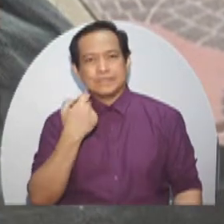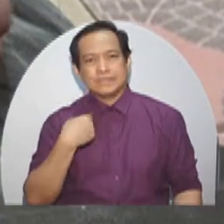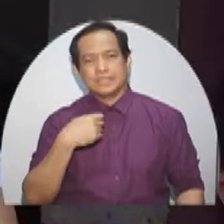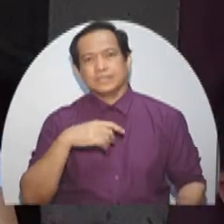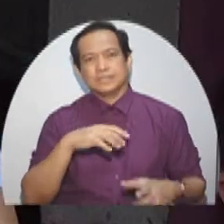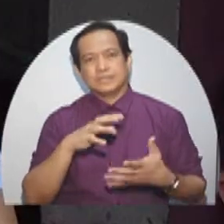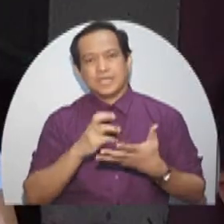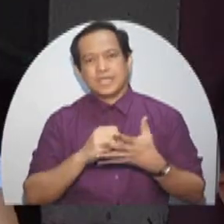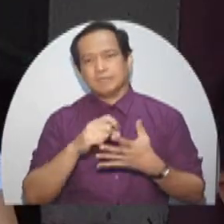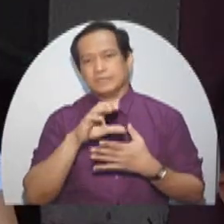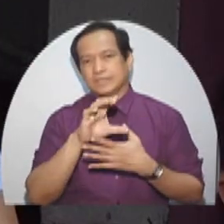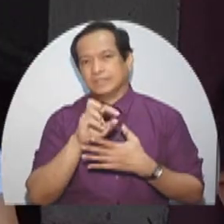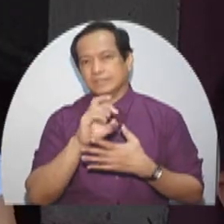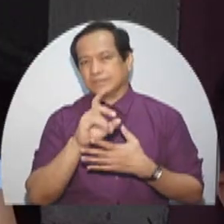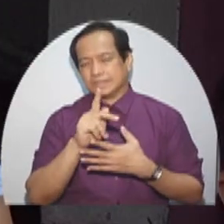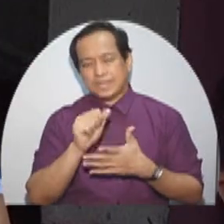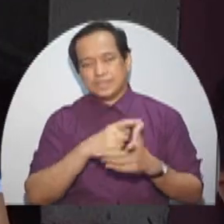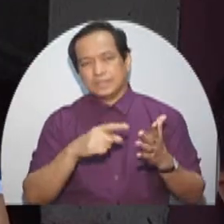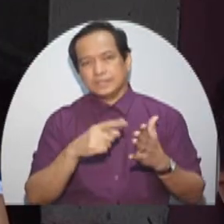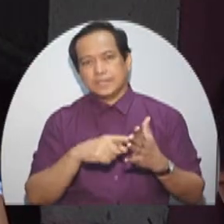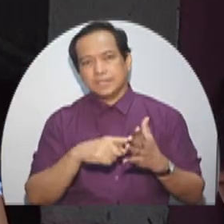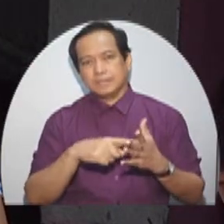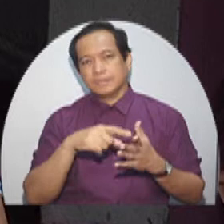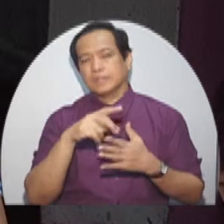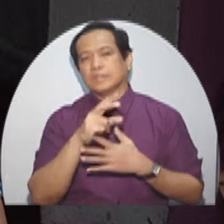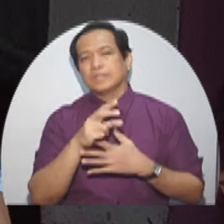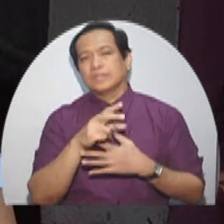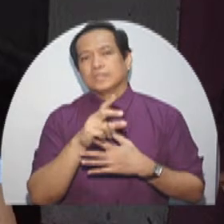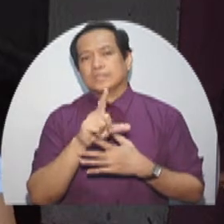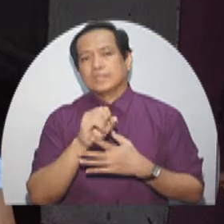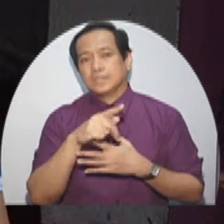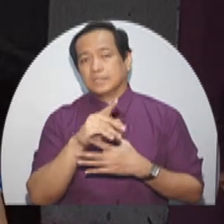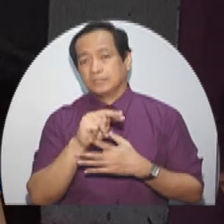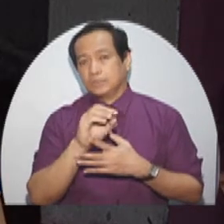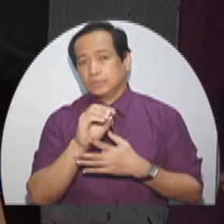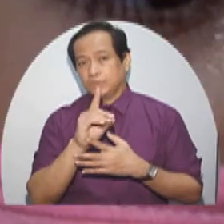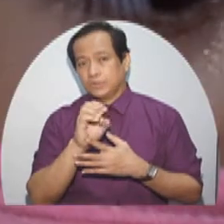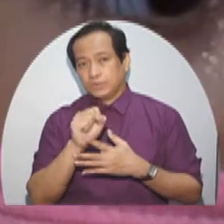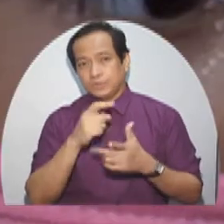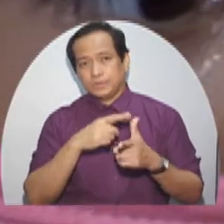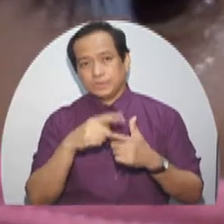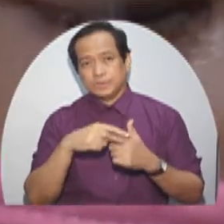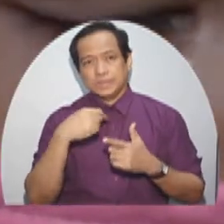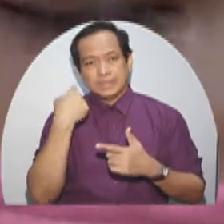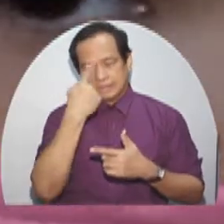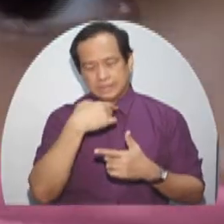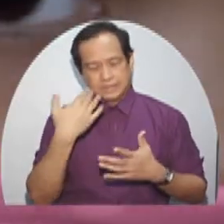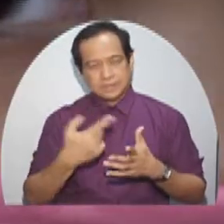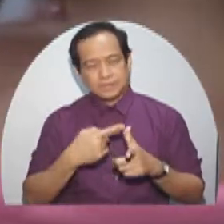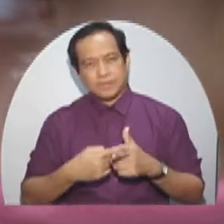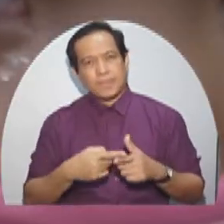mga nagbiyak-biyak na. Tapos may kulani, malalaki na. Tapos namumutla na siya. Pina-check up ko na naman dyan